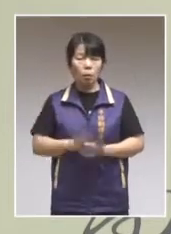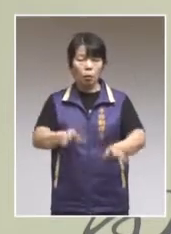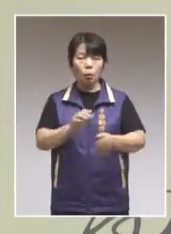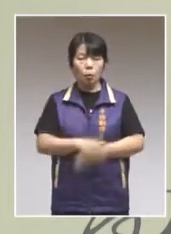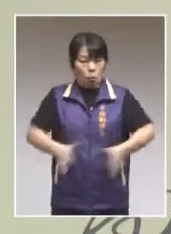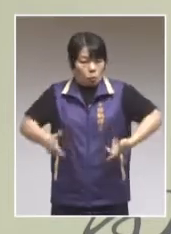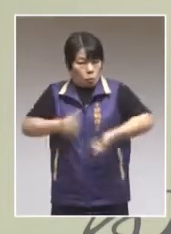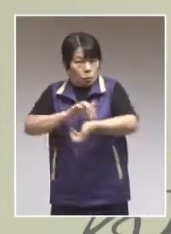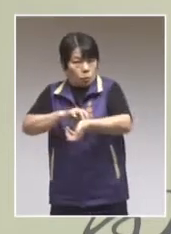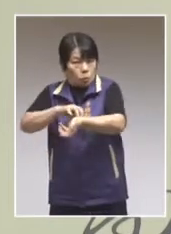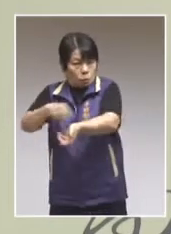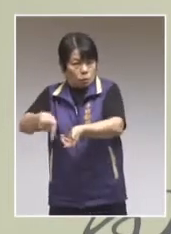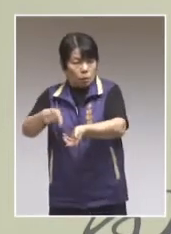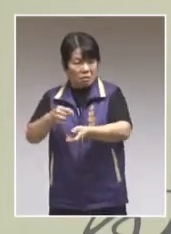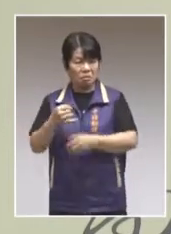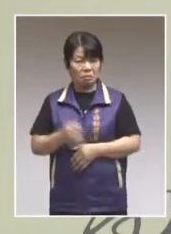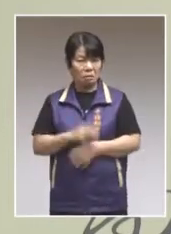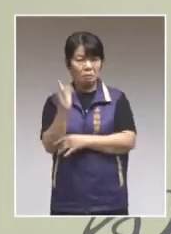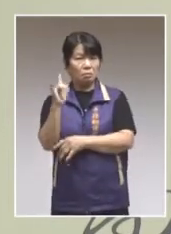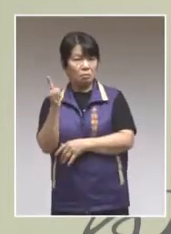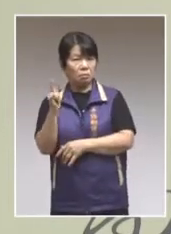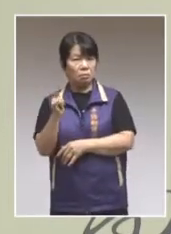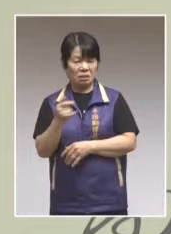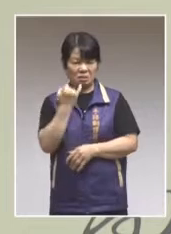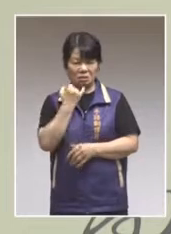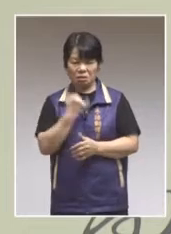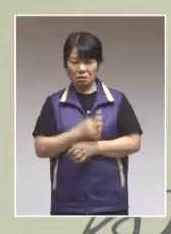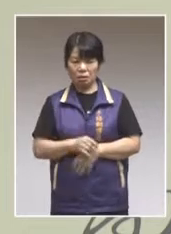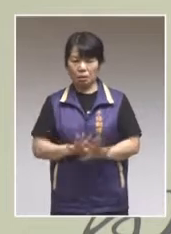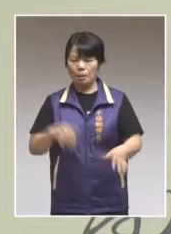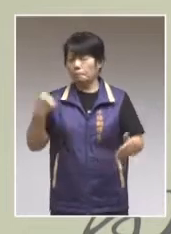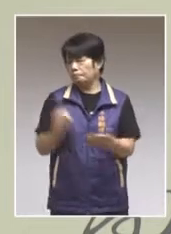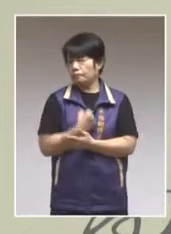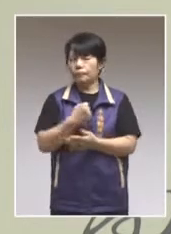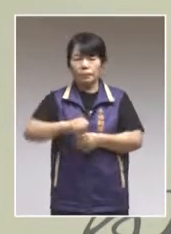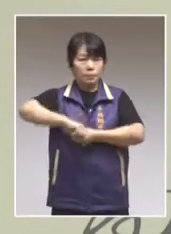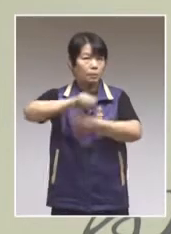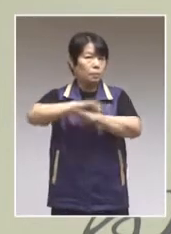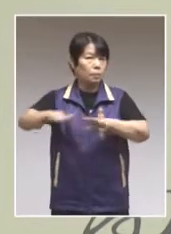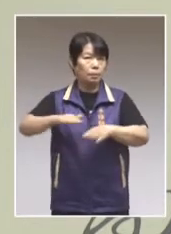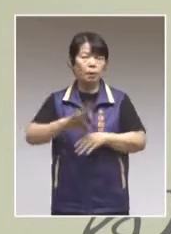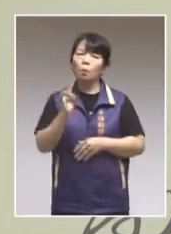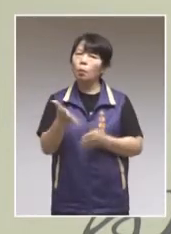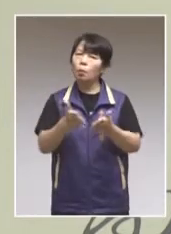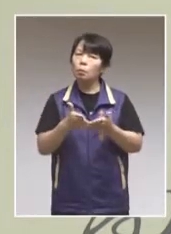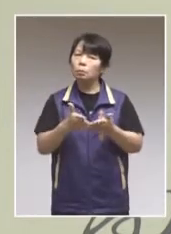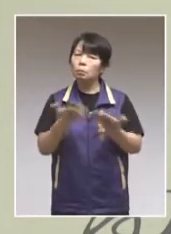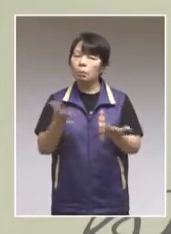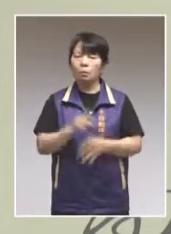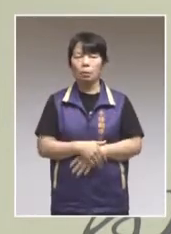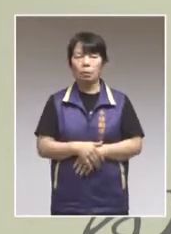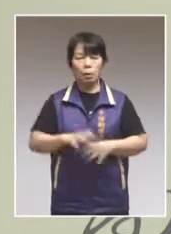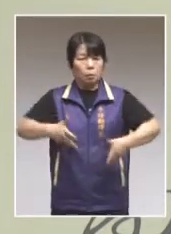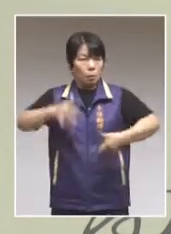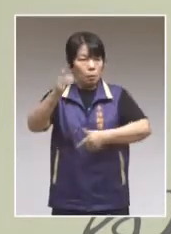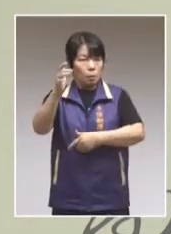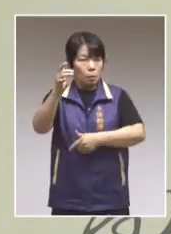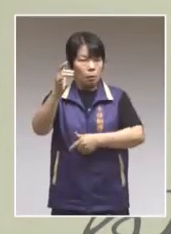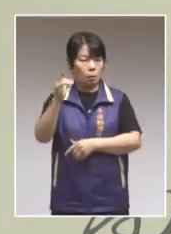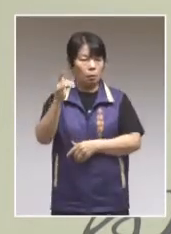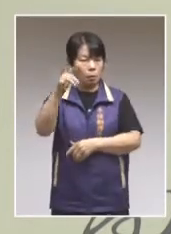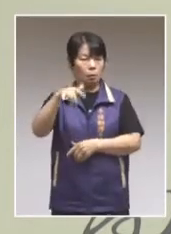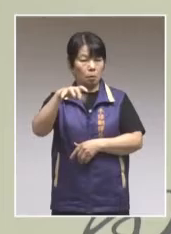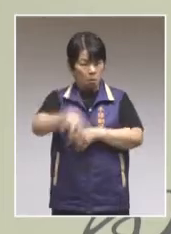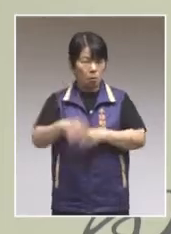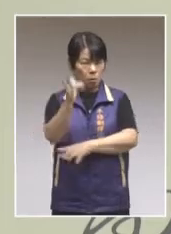室的等待就有可能会造成一些遗憾。那我们怎么样能够不塞车？那当然是要靠大家的智慧